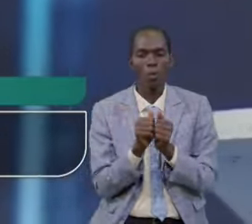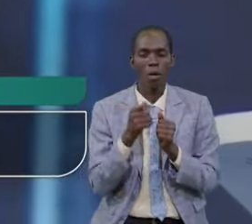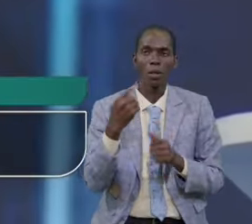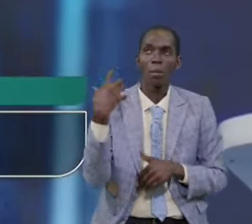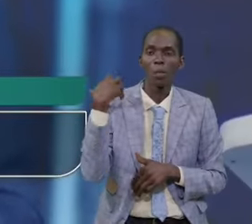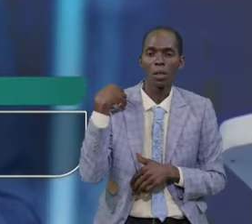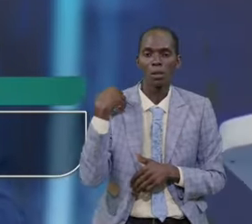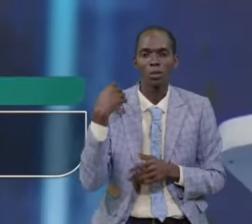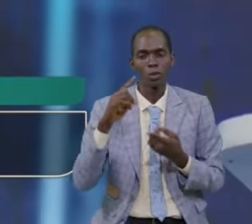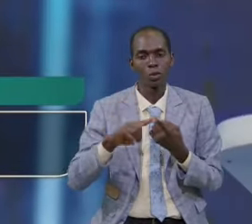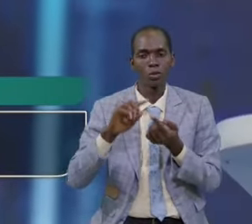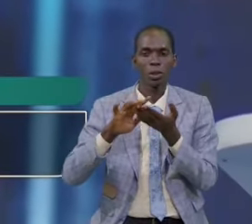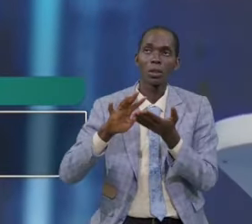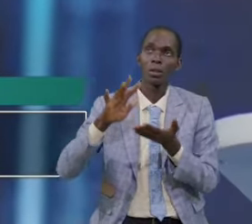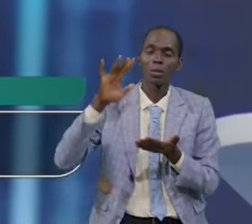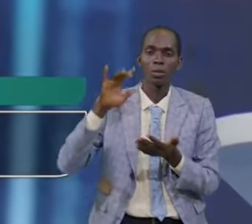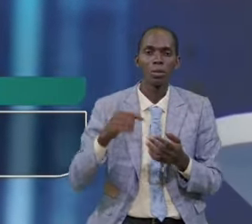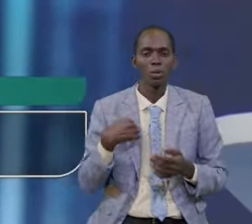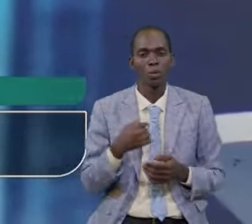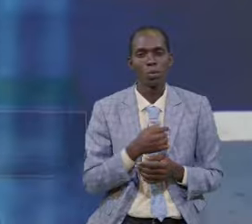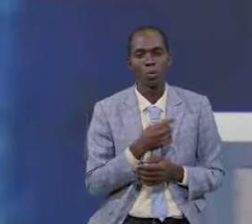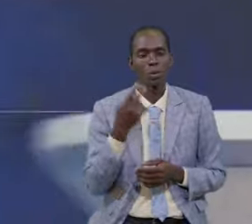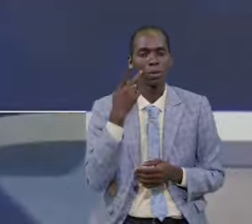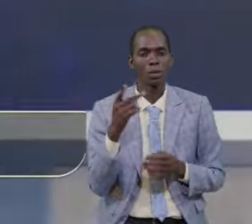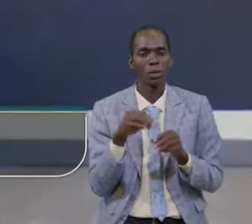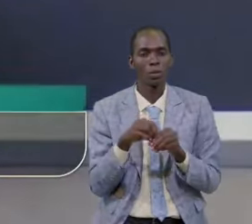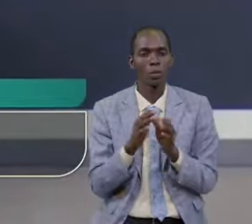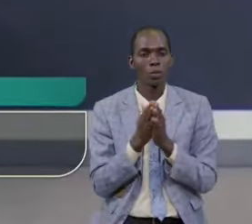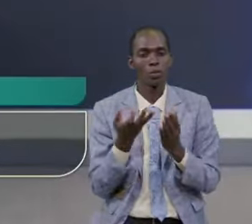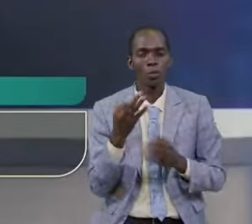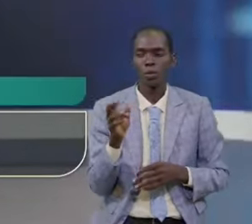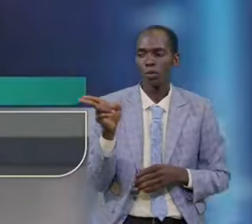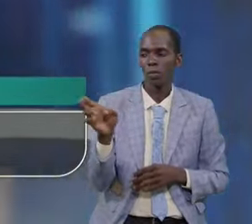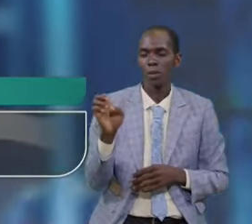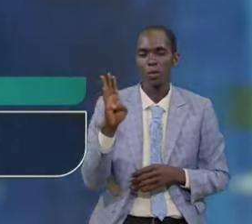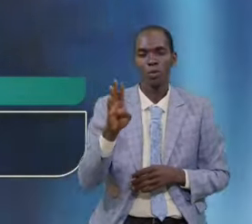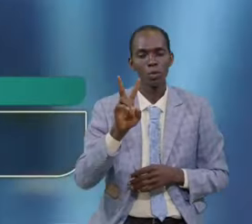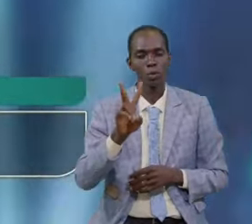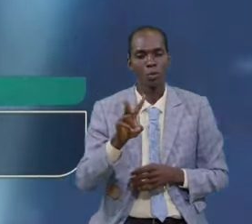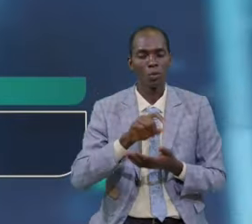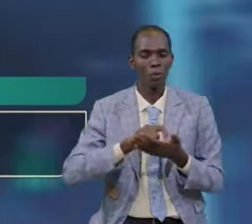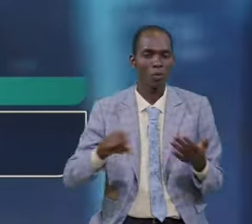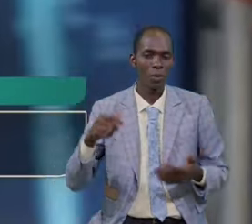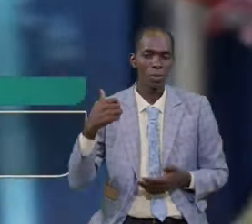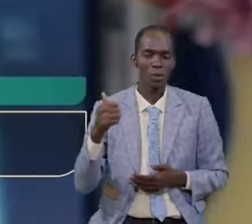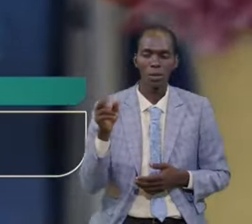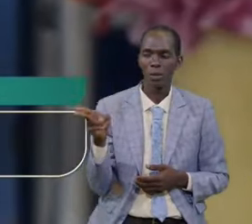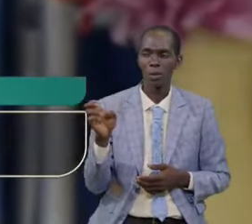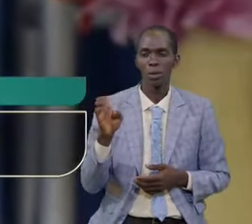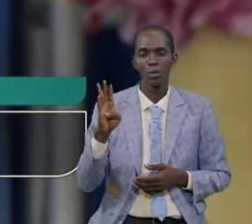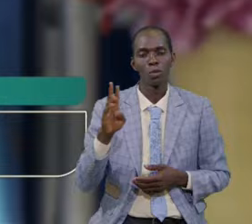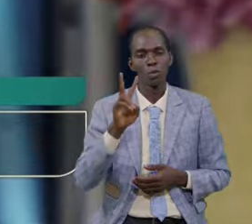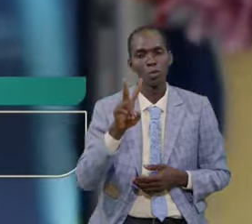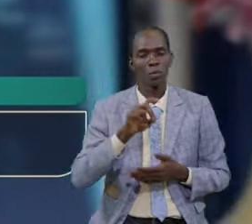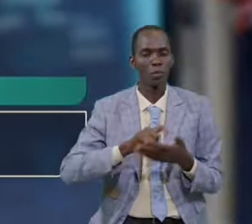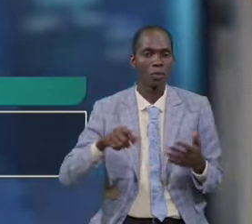Avec le Maître, marcher avec le Maître vers la gloire. En Hébreux chapitre 2, verset 10.